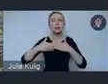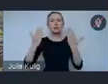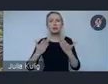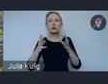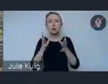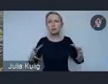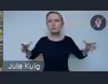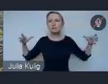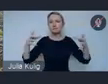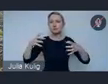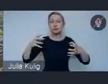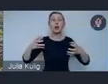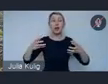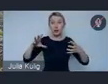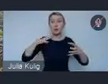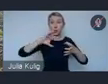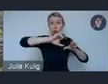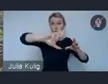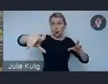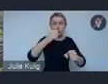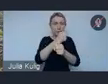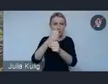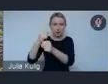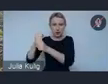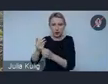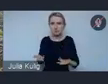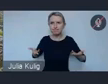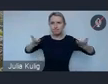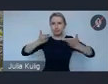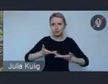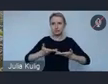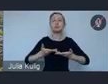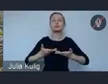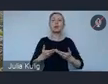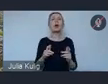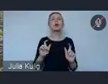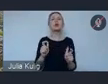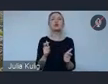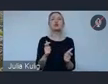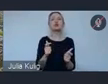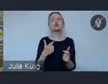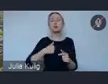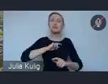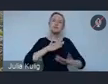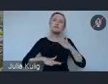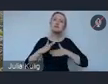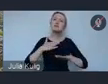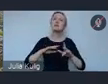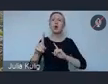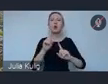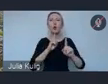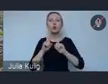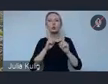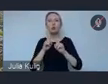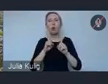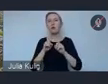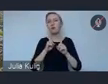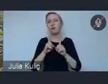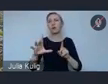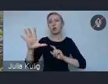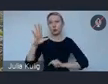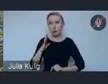stół gdzie to rekomendacje zostały przedstawione to co cieszy to że ta rozmowa w tym momencie